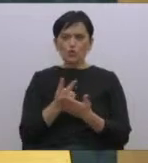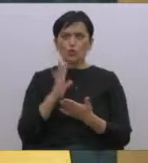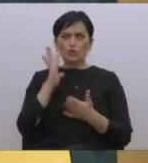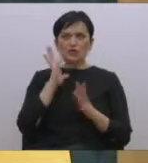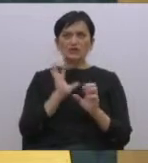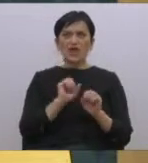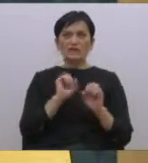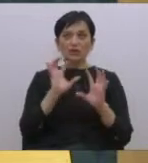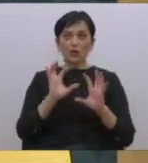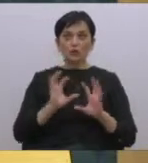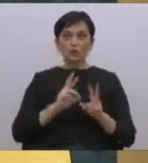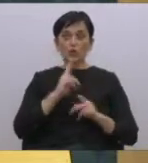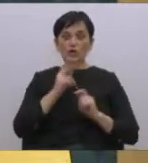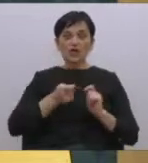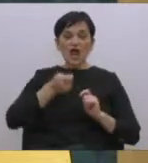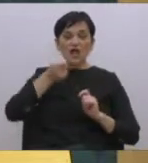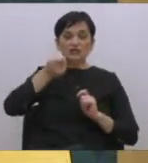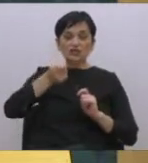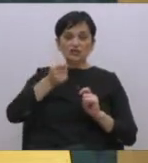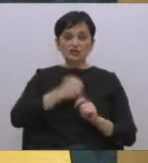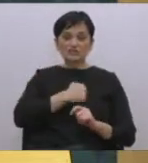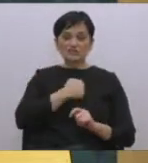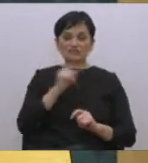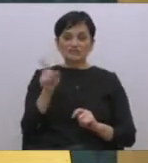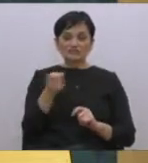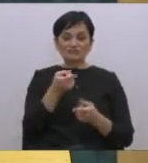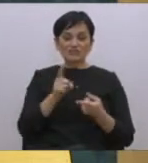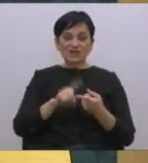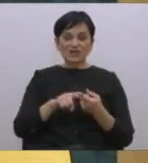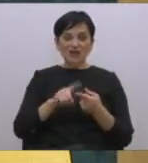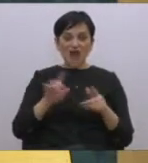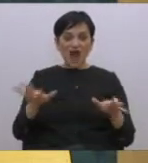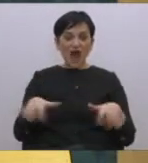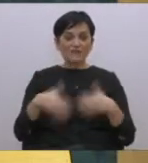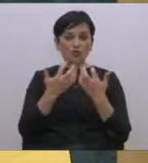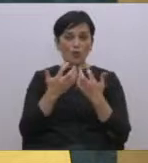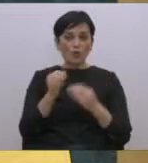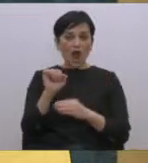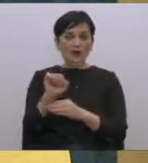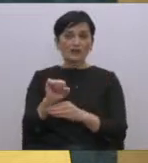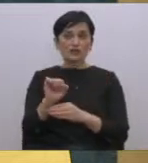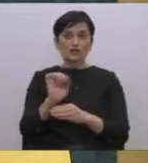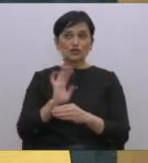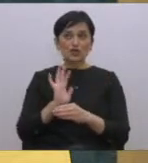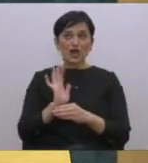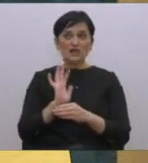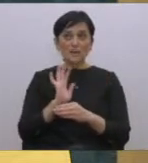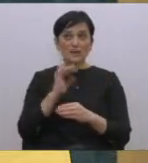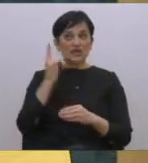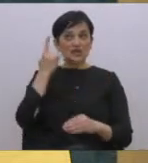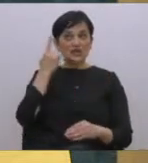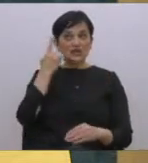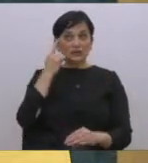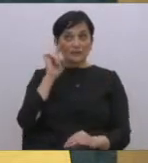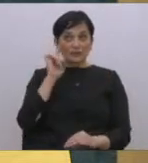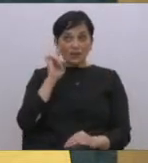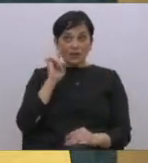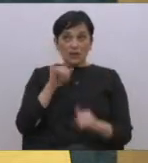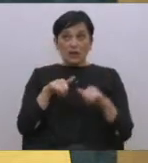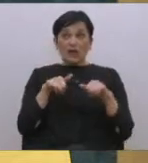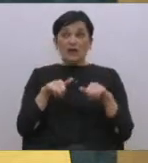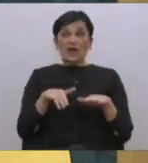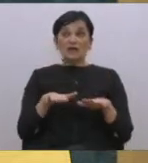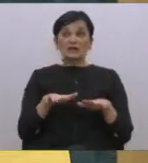თავდაცვის კოდექსი გასაჩივრების შემთხვევაში გაწვევასთან დაკავშირებით ავტომატურად აღარ აჩერებს წარმოდგენილი ინიციატივით